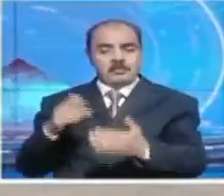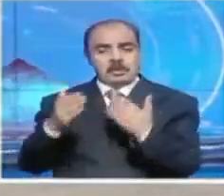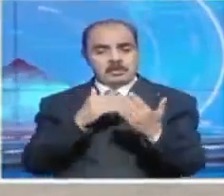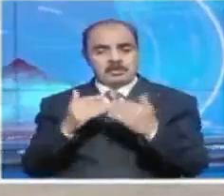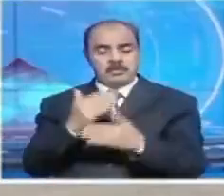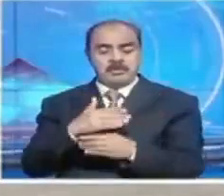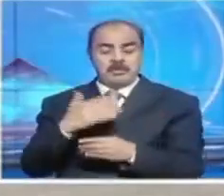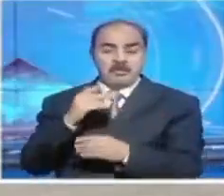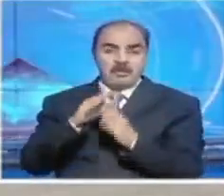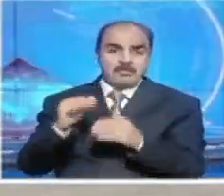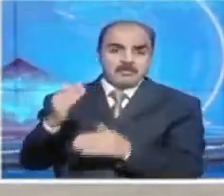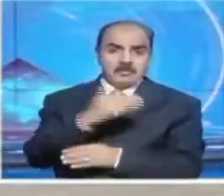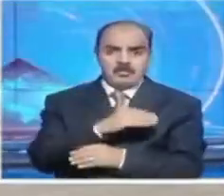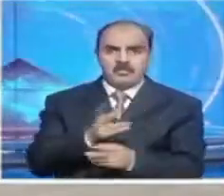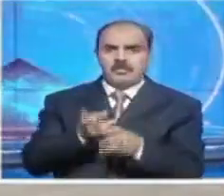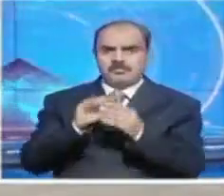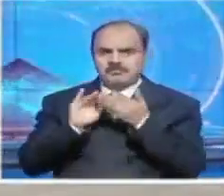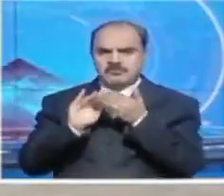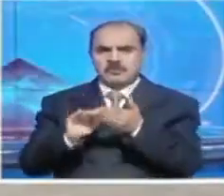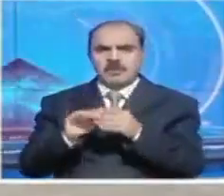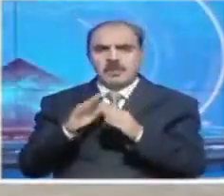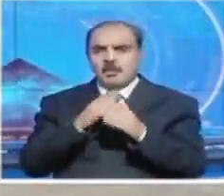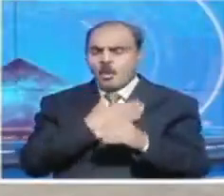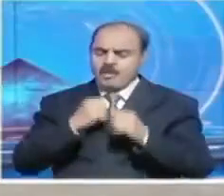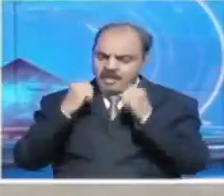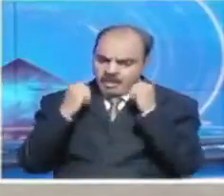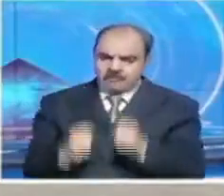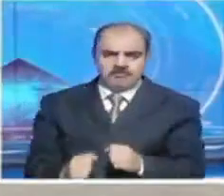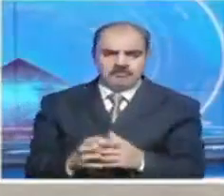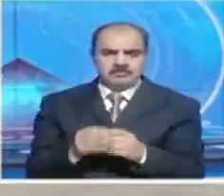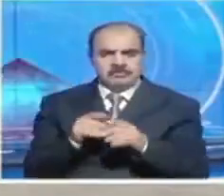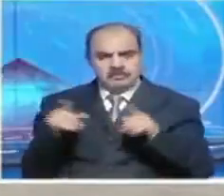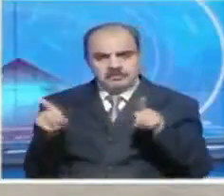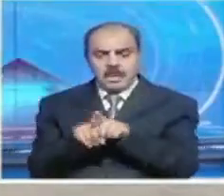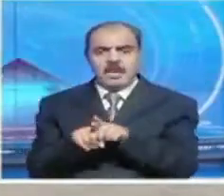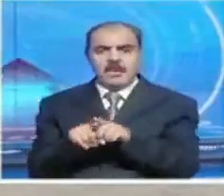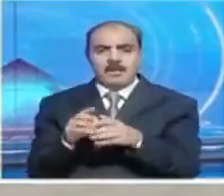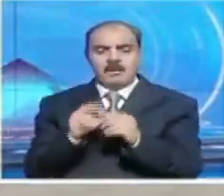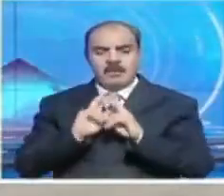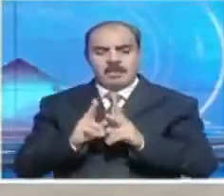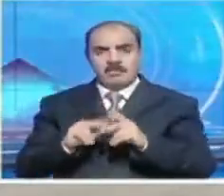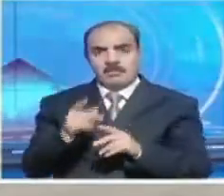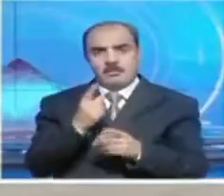إلى الحدود المصرية، وهو ما يؤكد على وقوف الدولة المصرية جنبا إلى جنب مع كافة